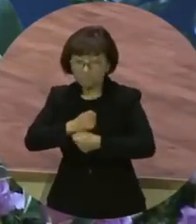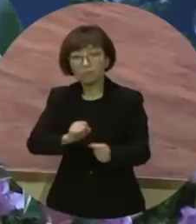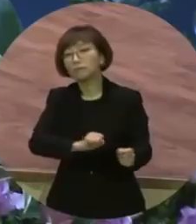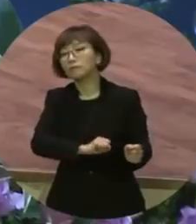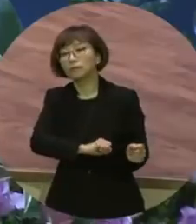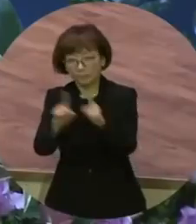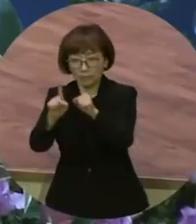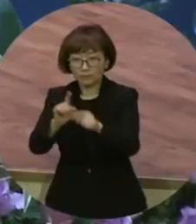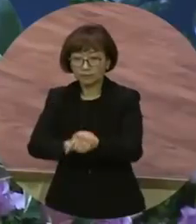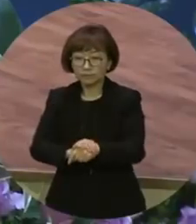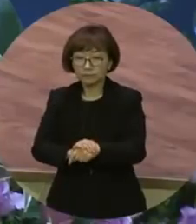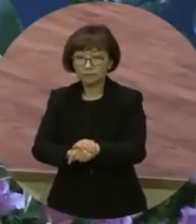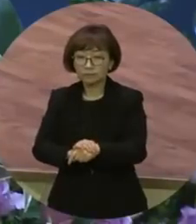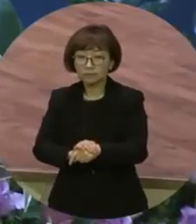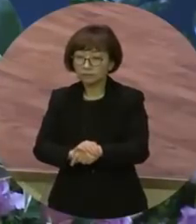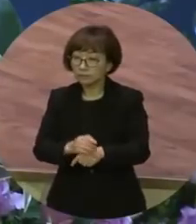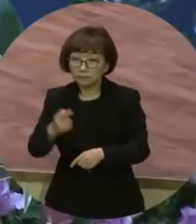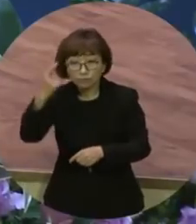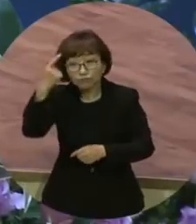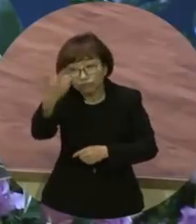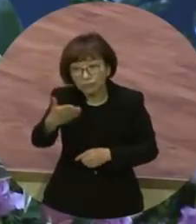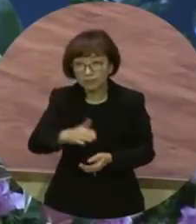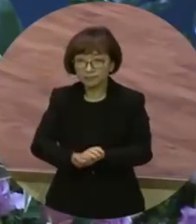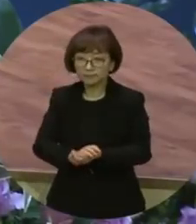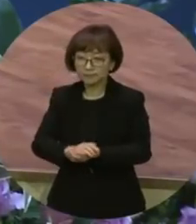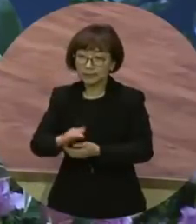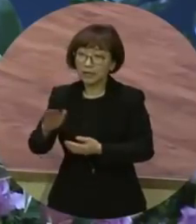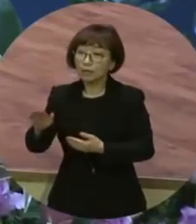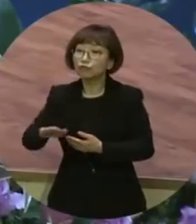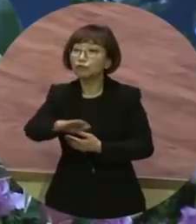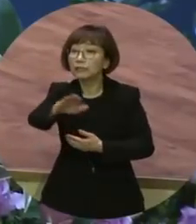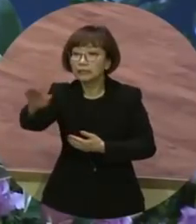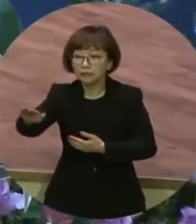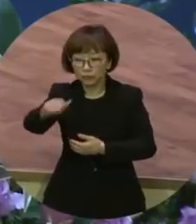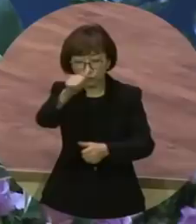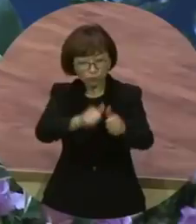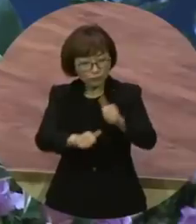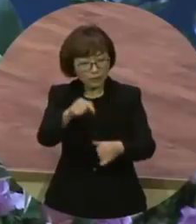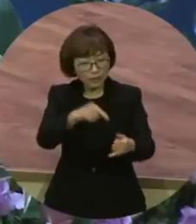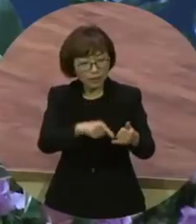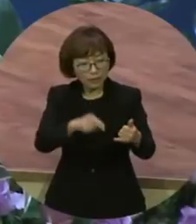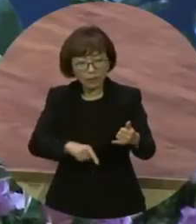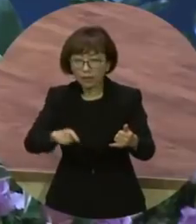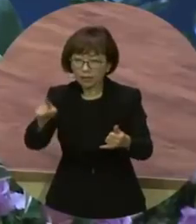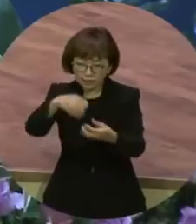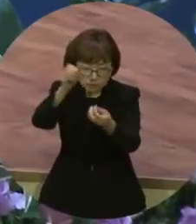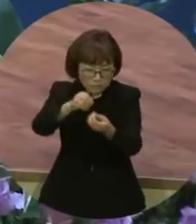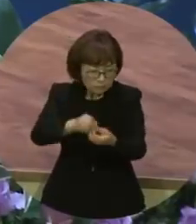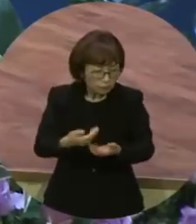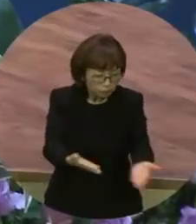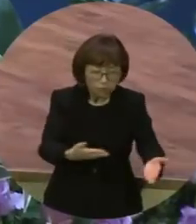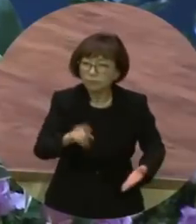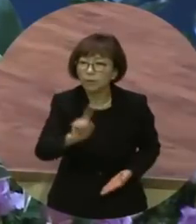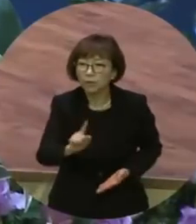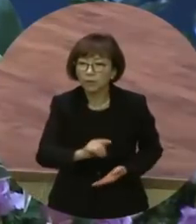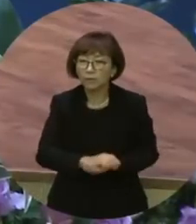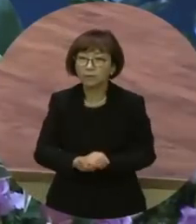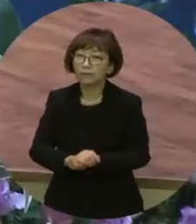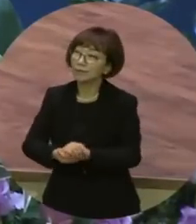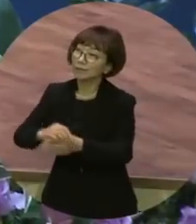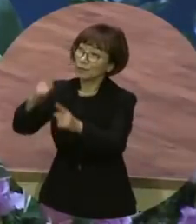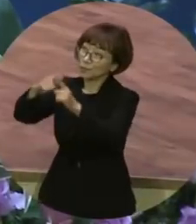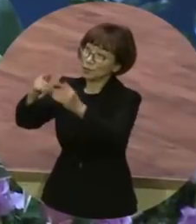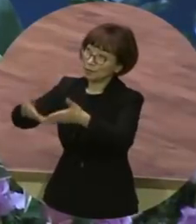우리가 무엇을 남겨야 되겠죠? 우리 후대들에게, 다음 세대에. 이 본당 남겼으면 됐지